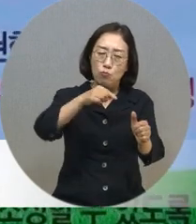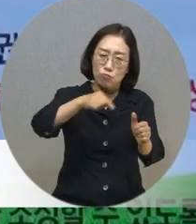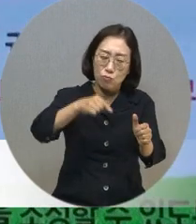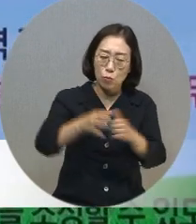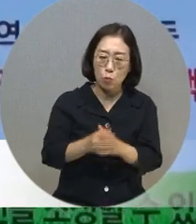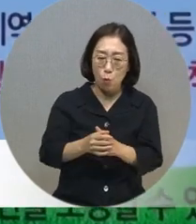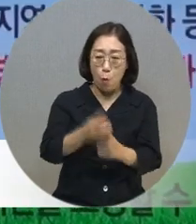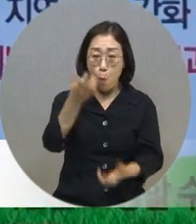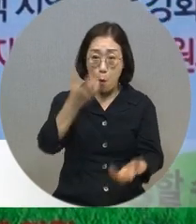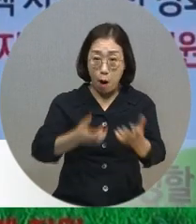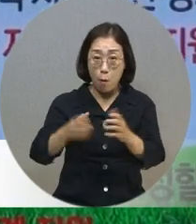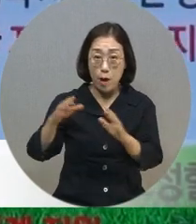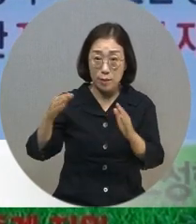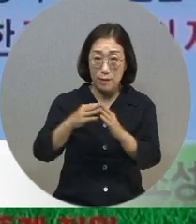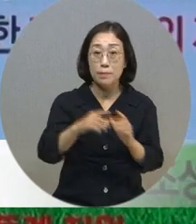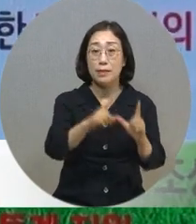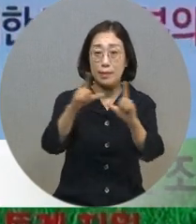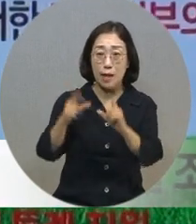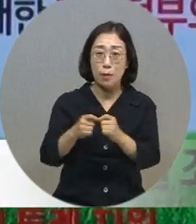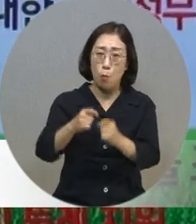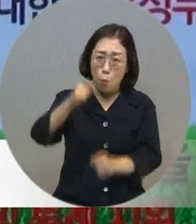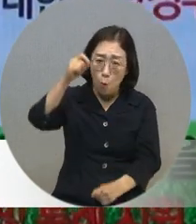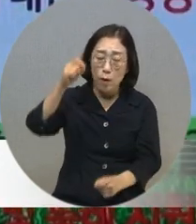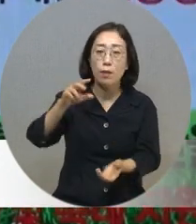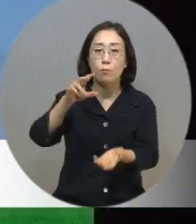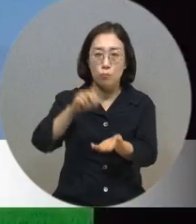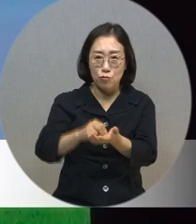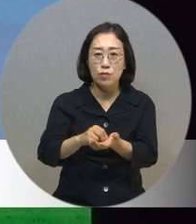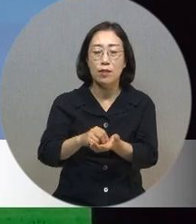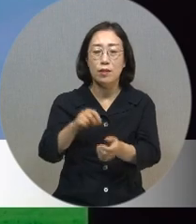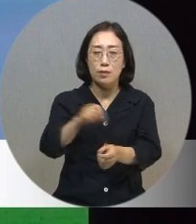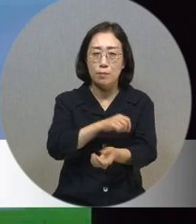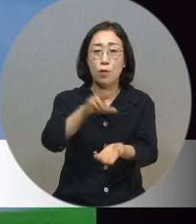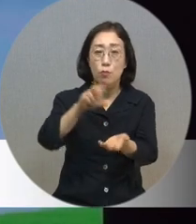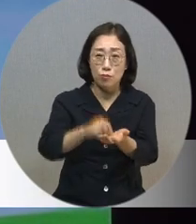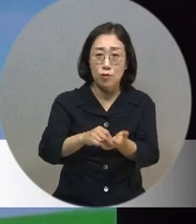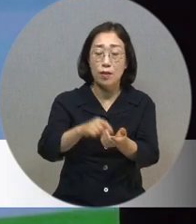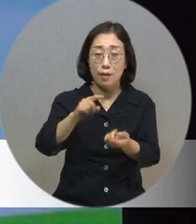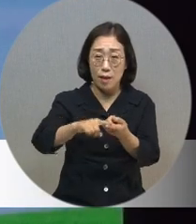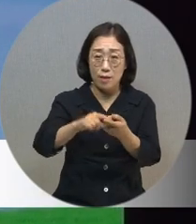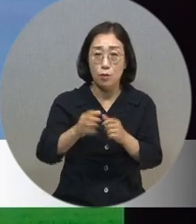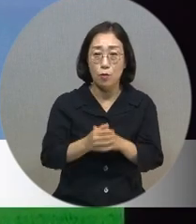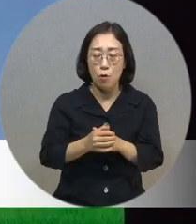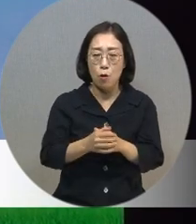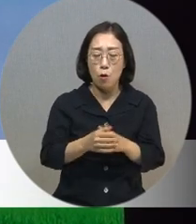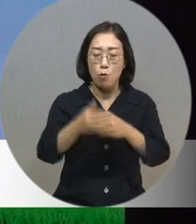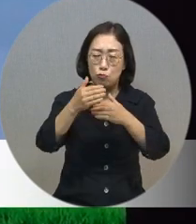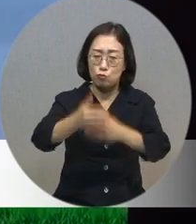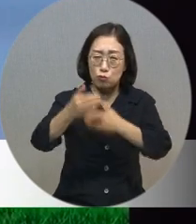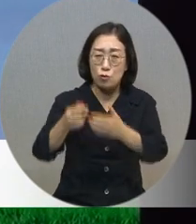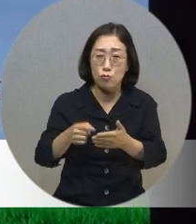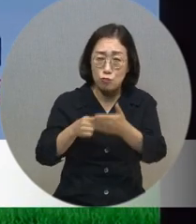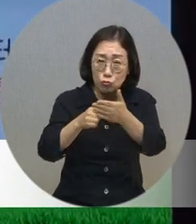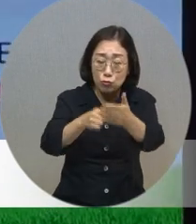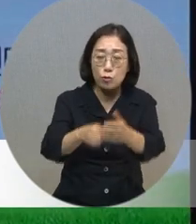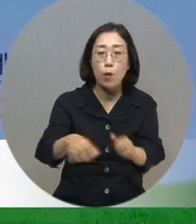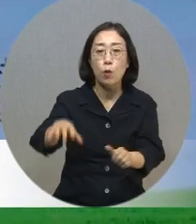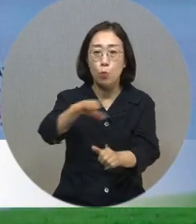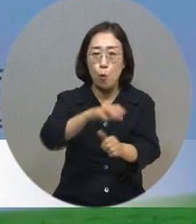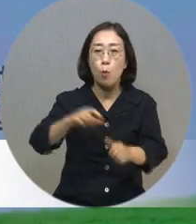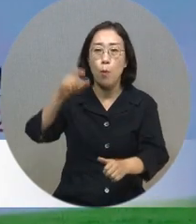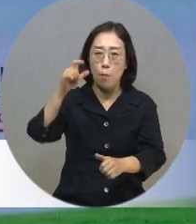생태의 활성화를 특구의 주요 내용으로 꼽으며 교육 단계별 중점 추진 내용은 돌봄의